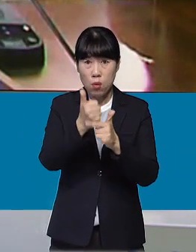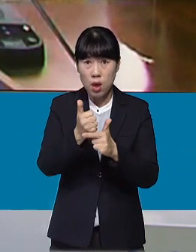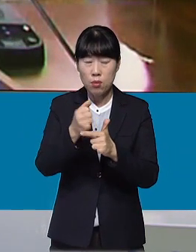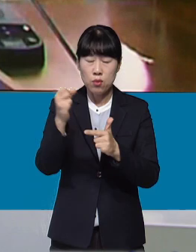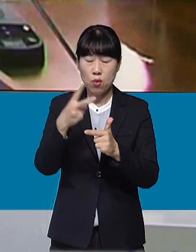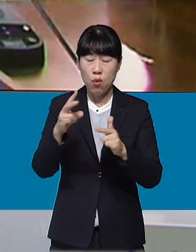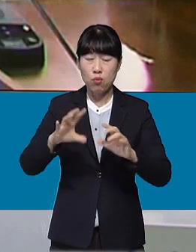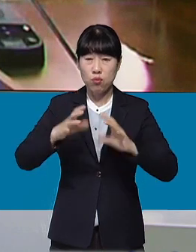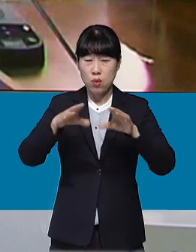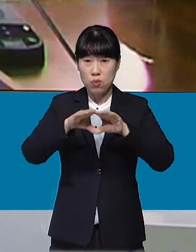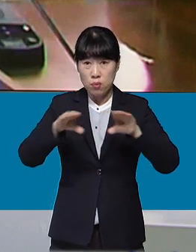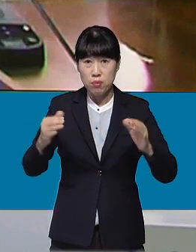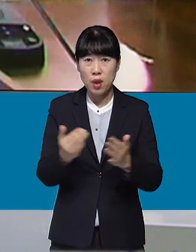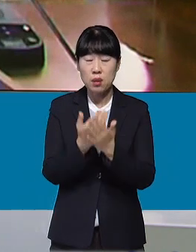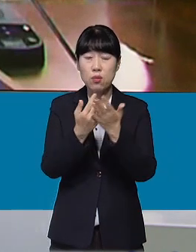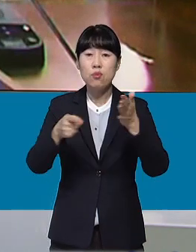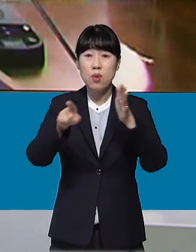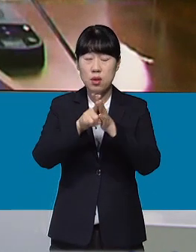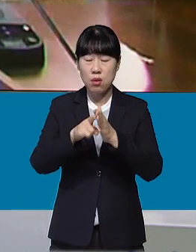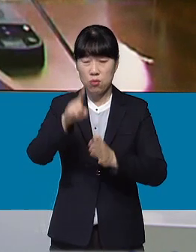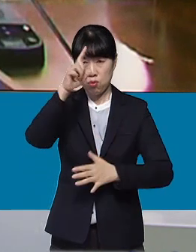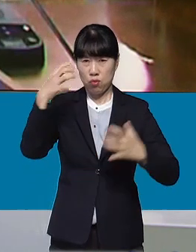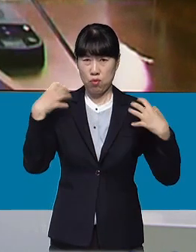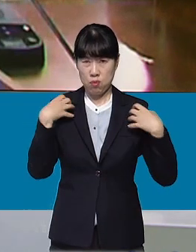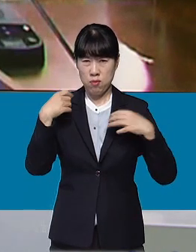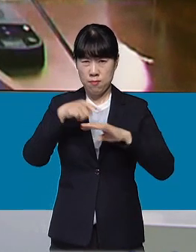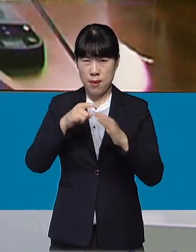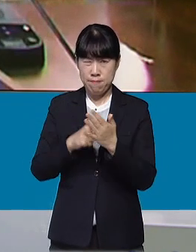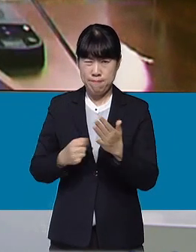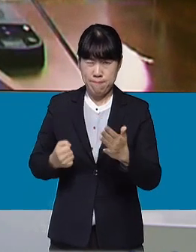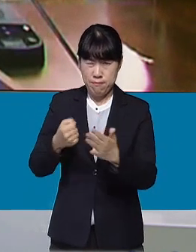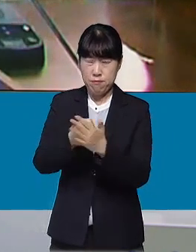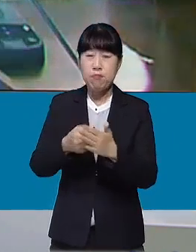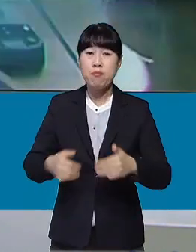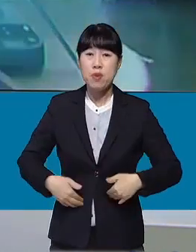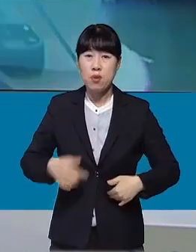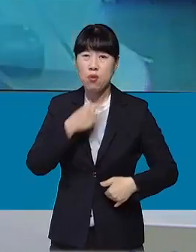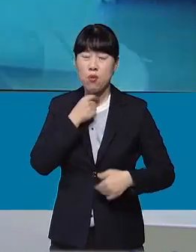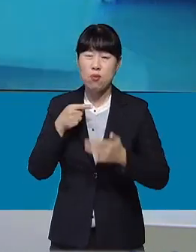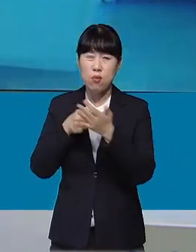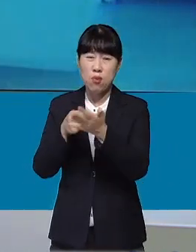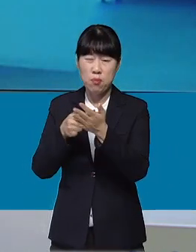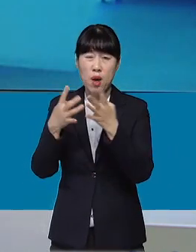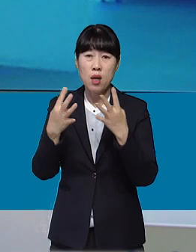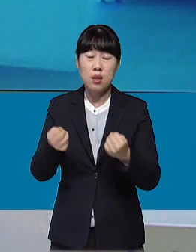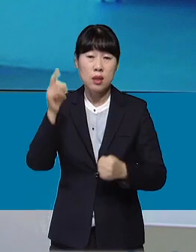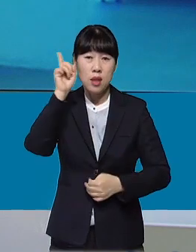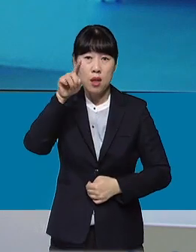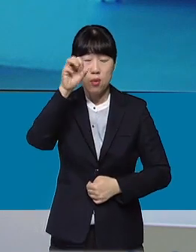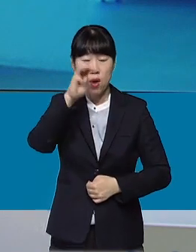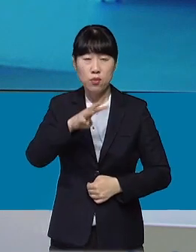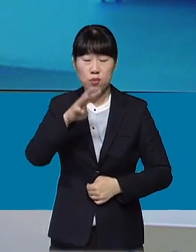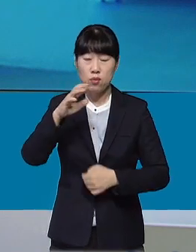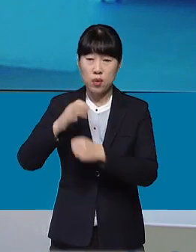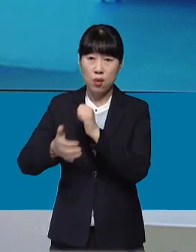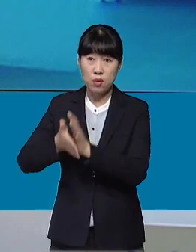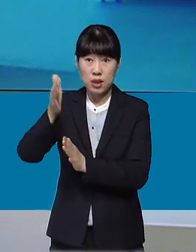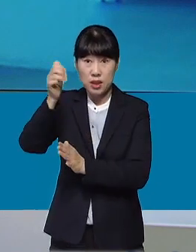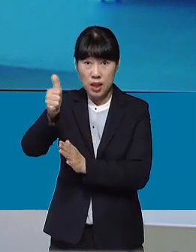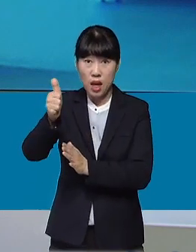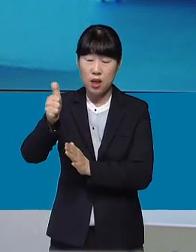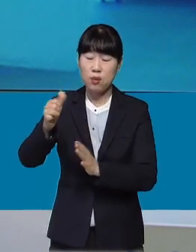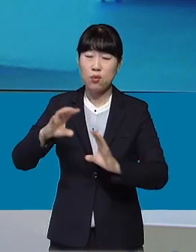위해 정부의 전향적 결단을 요구하는 목소리가 커지는 가운데 내일은 광주와 대구시장이 국토부를